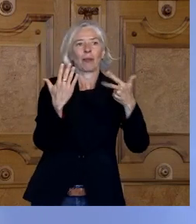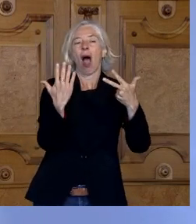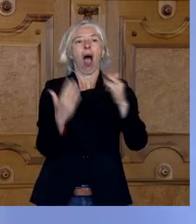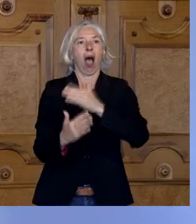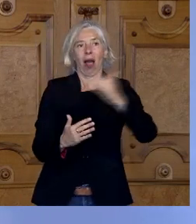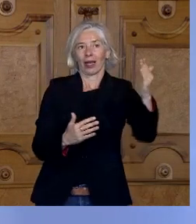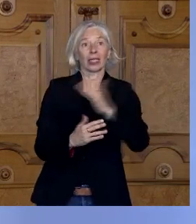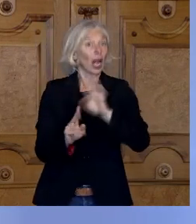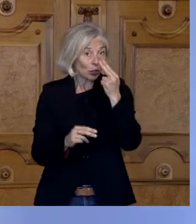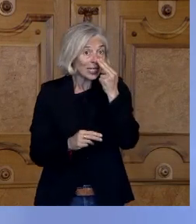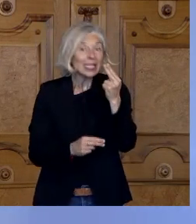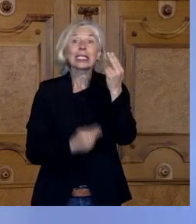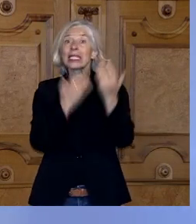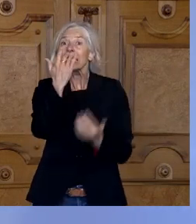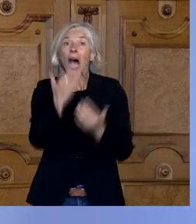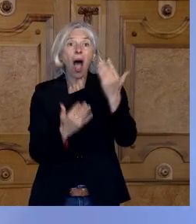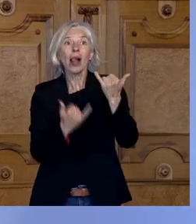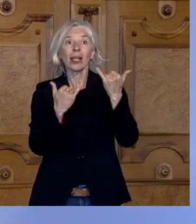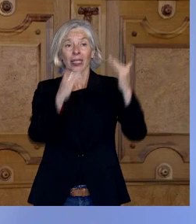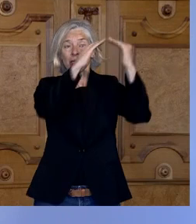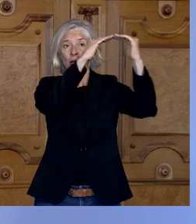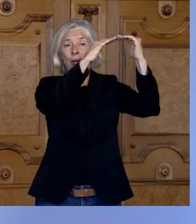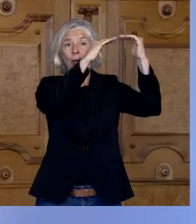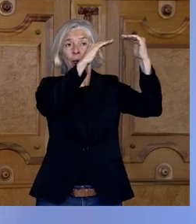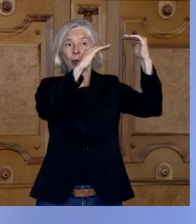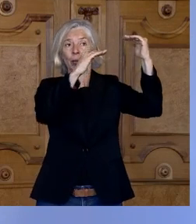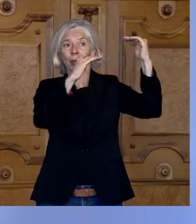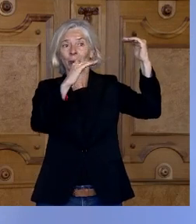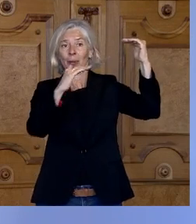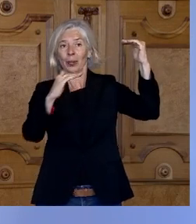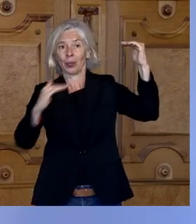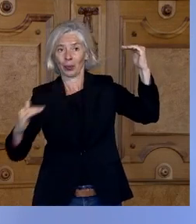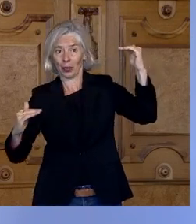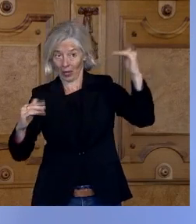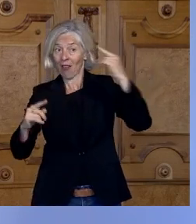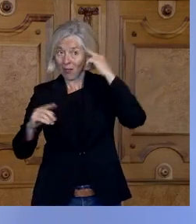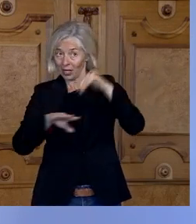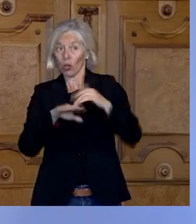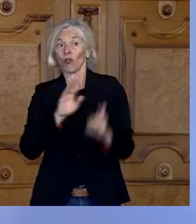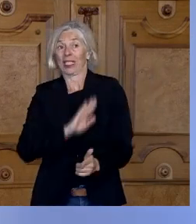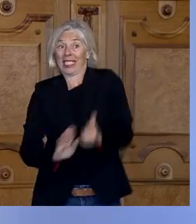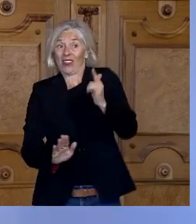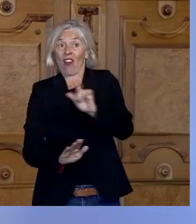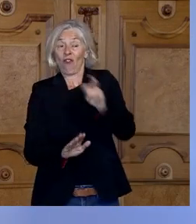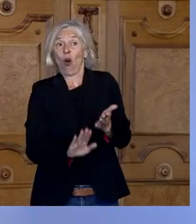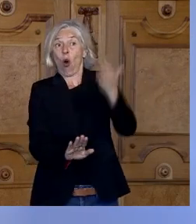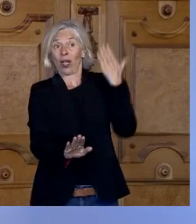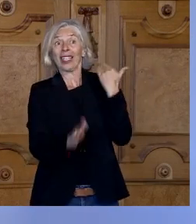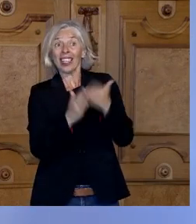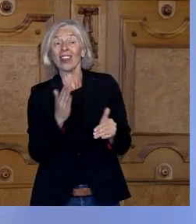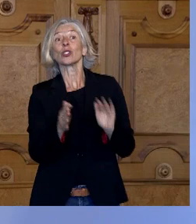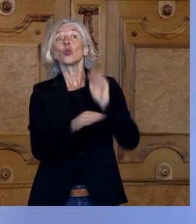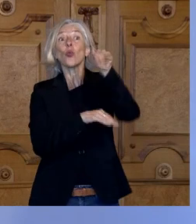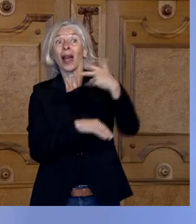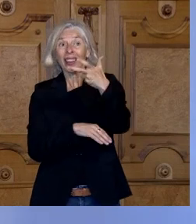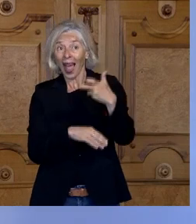Sie, dass die Zahlen stetig sinken. Vor 2 Wochen lag das noch bei über 30 und vor 3 Wochen